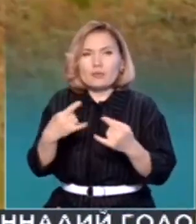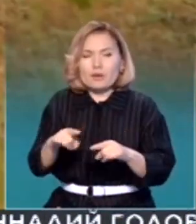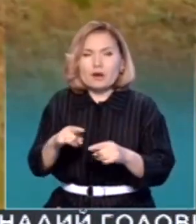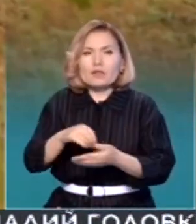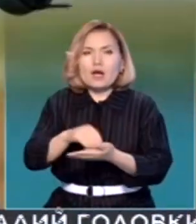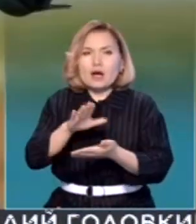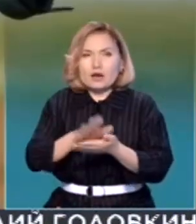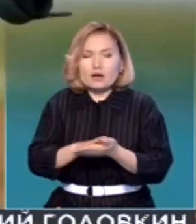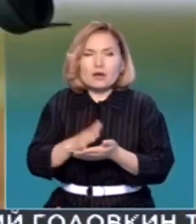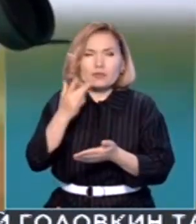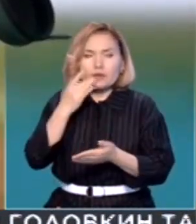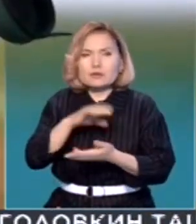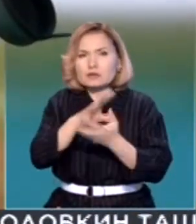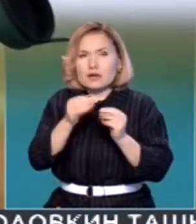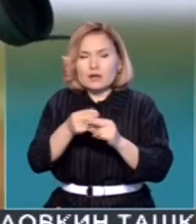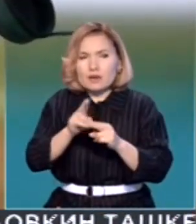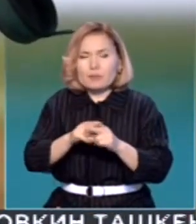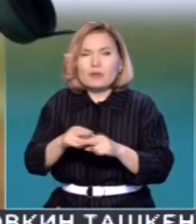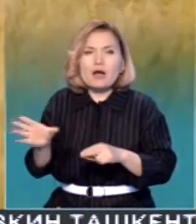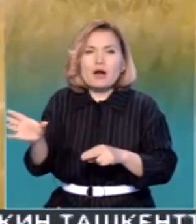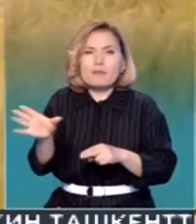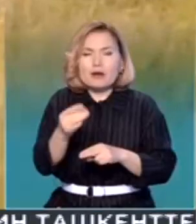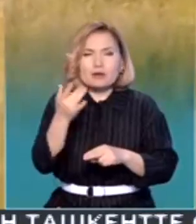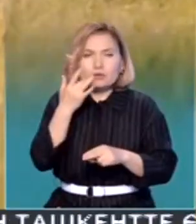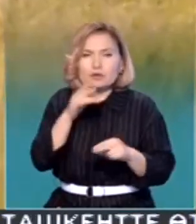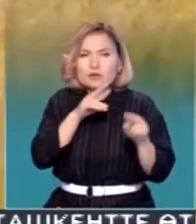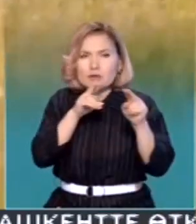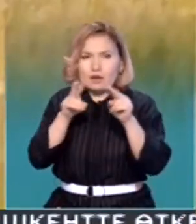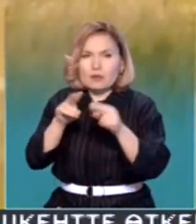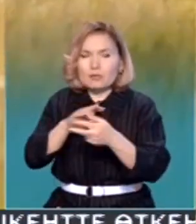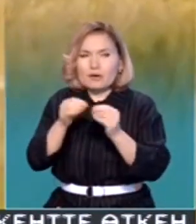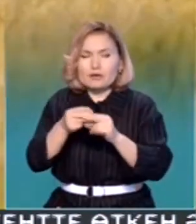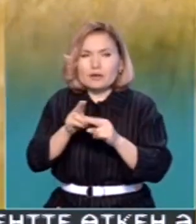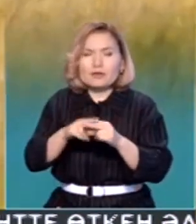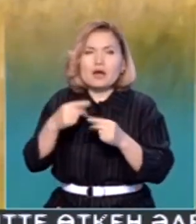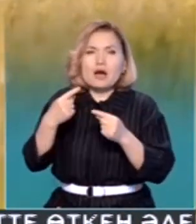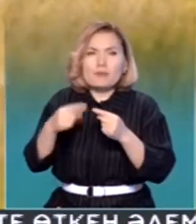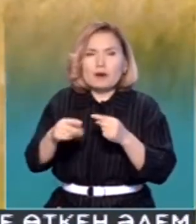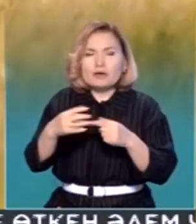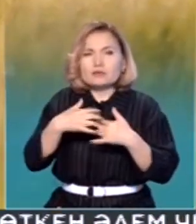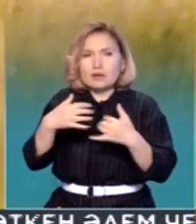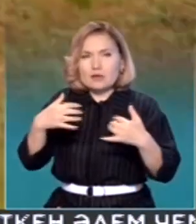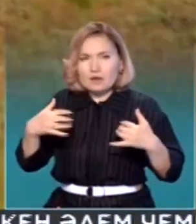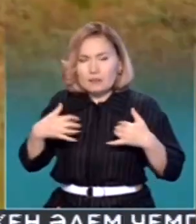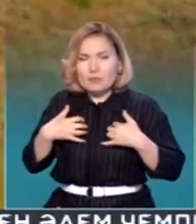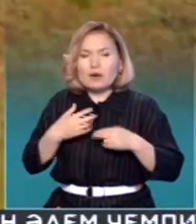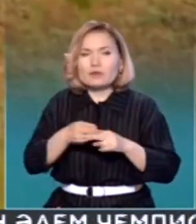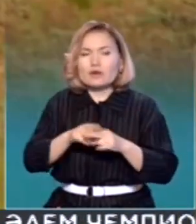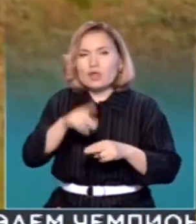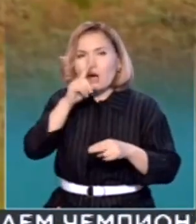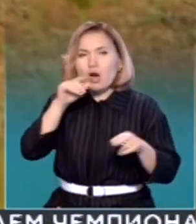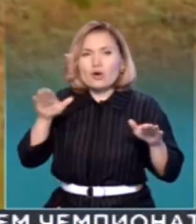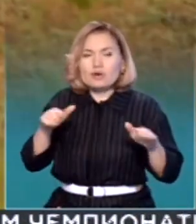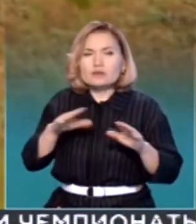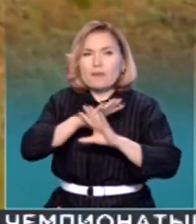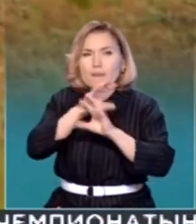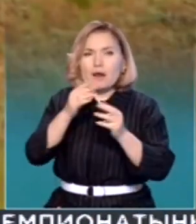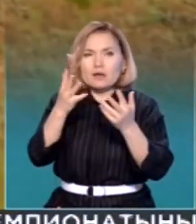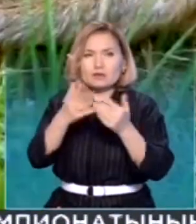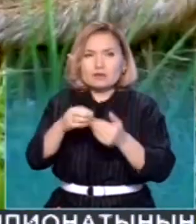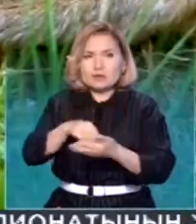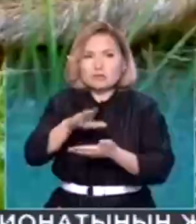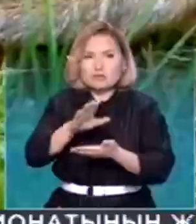енгіземіз. Жайылымның суаттардың жай күйін бағалаймыз, зерттейміз. Басқа да жан жануарлардың, жәндіктердің, құстардың санағын